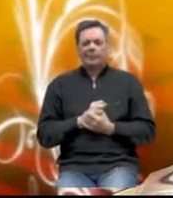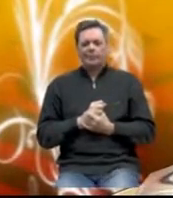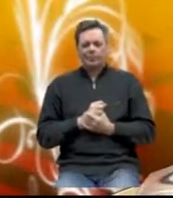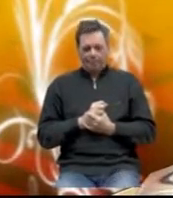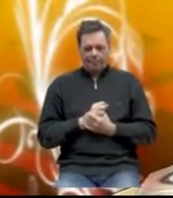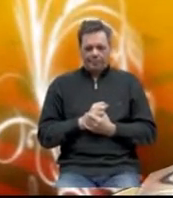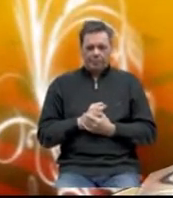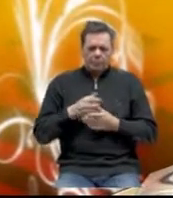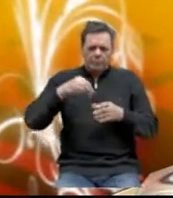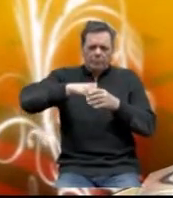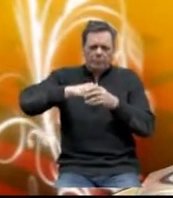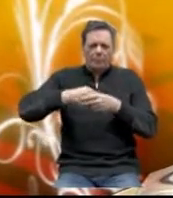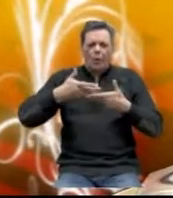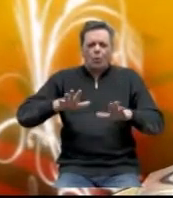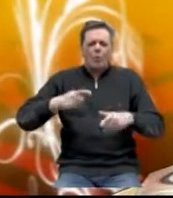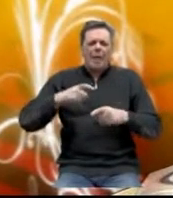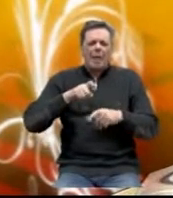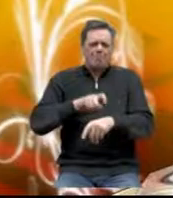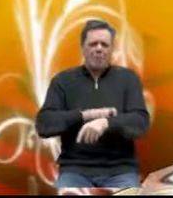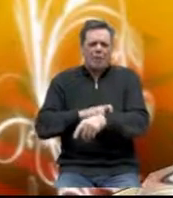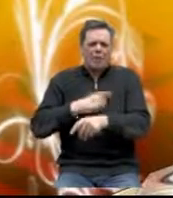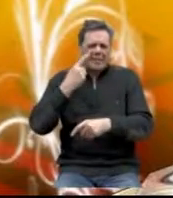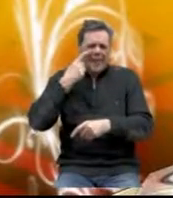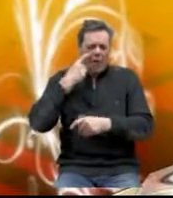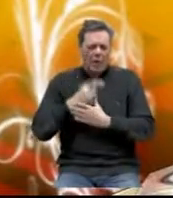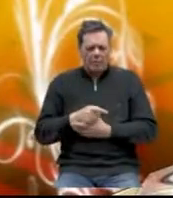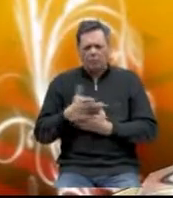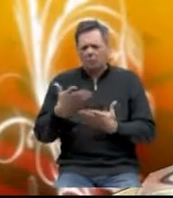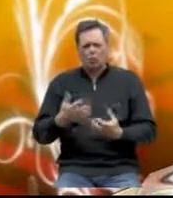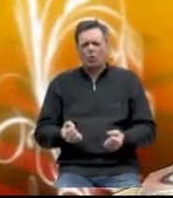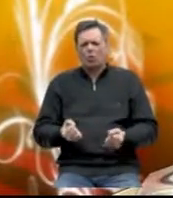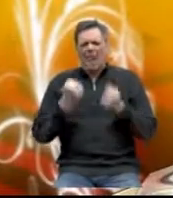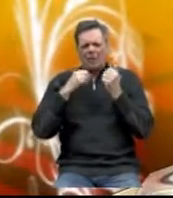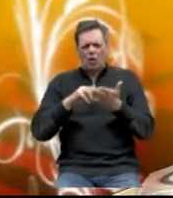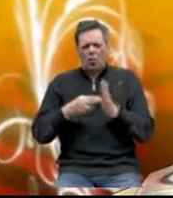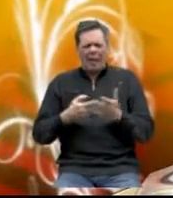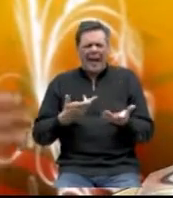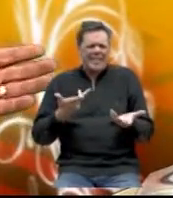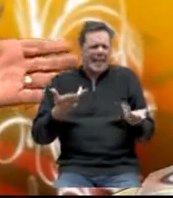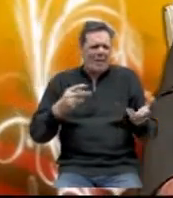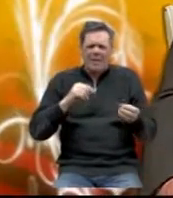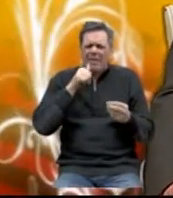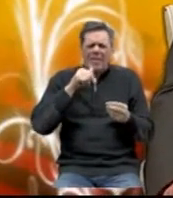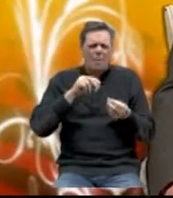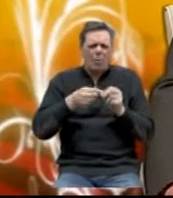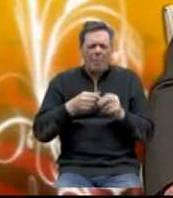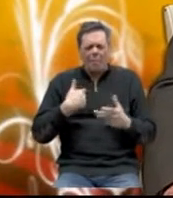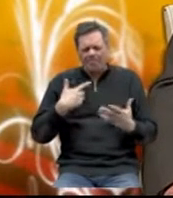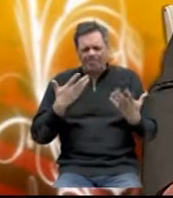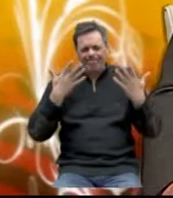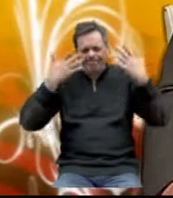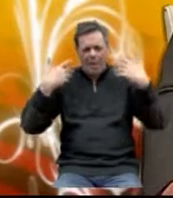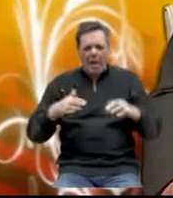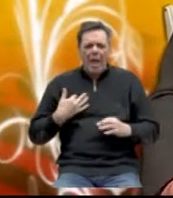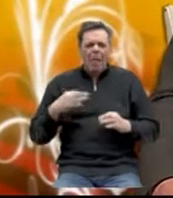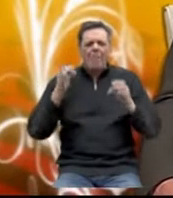tih živaca. Eto, neke 3-4 najteže komplikacije mi recite da vidimo od čega se umre. Žao mi je da nisam